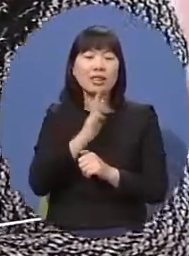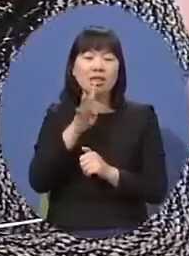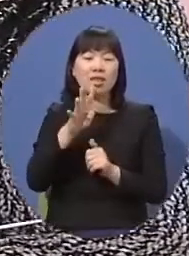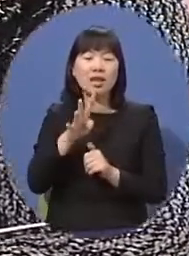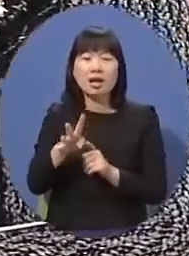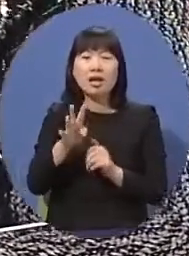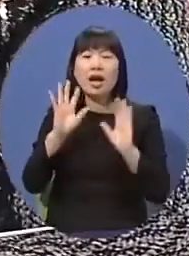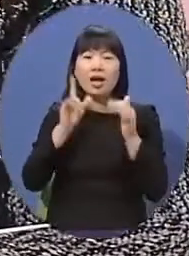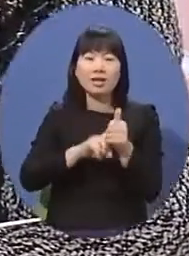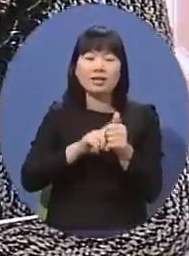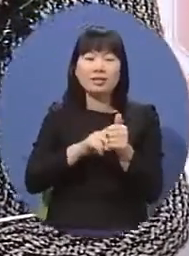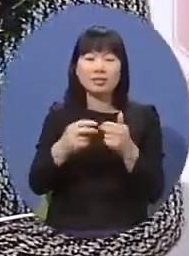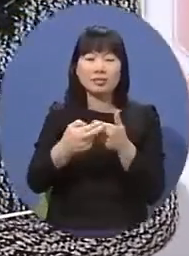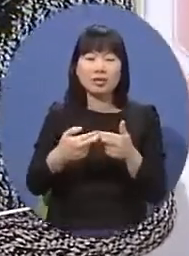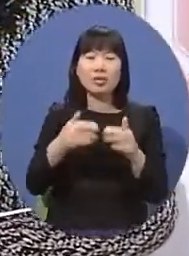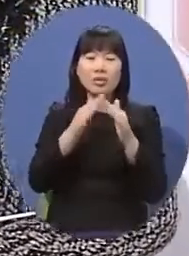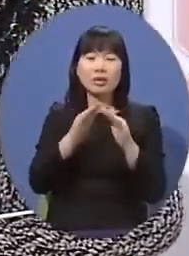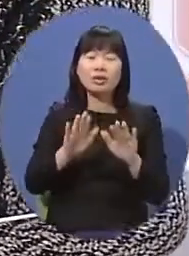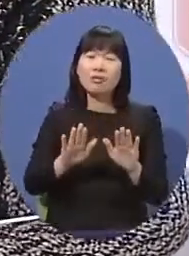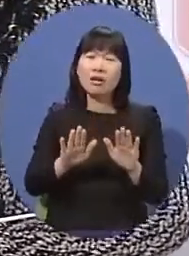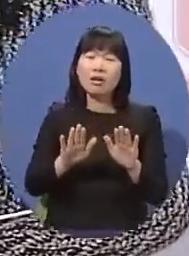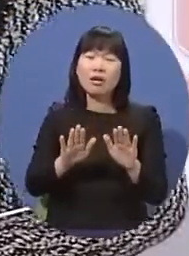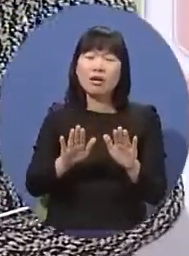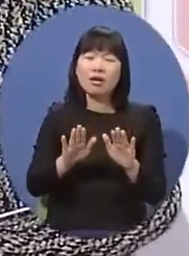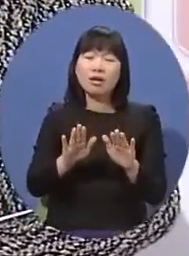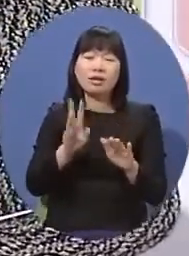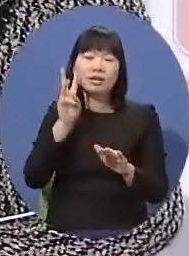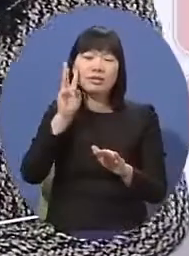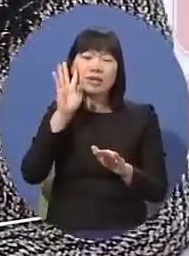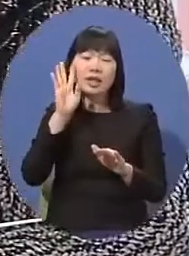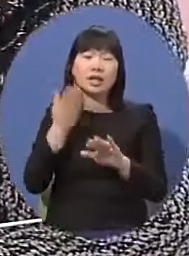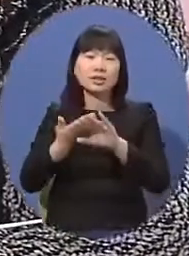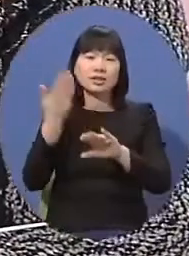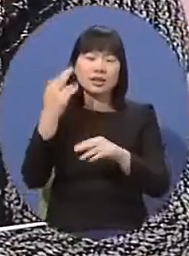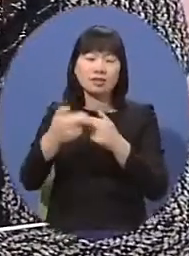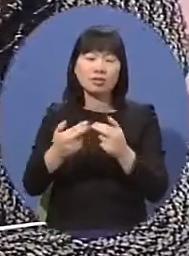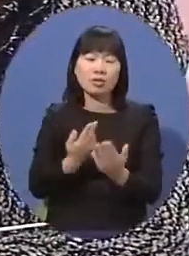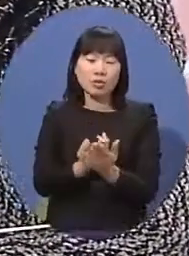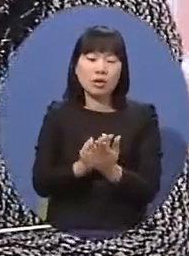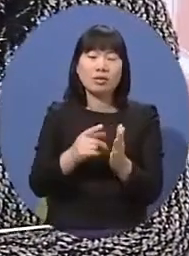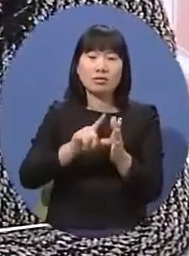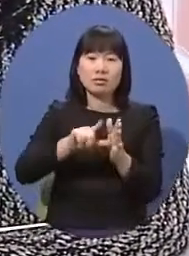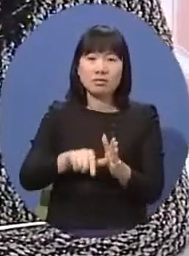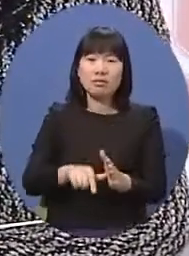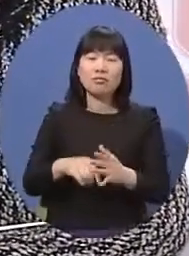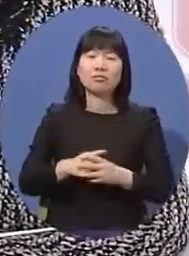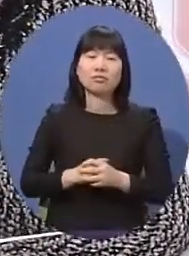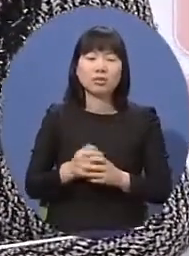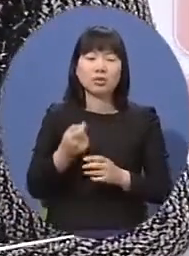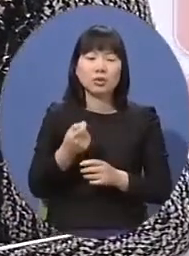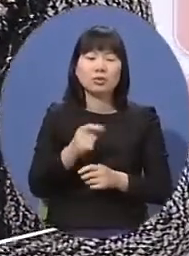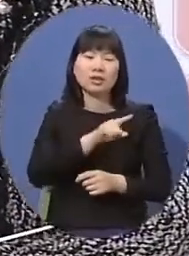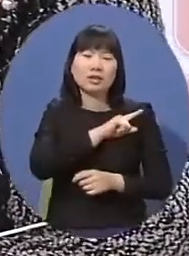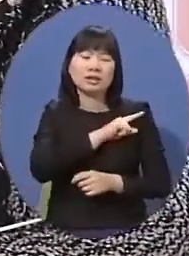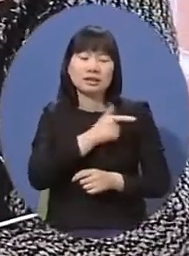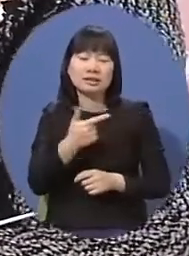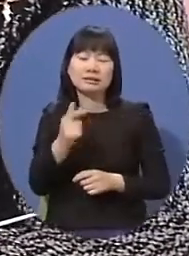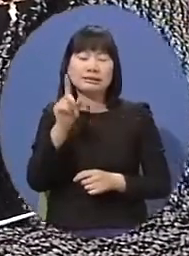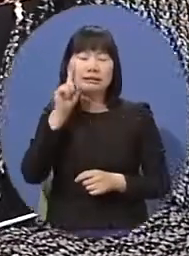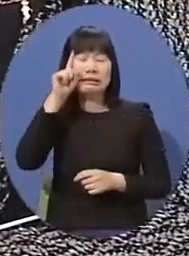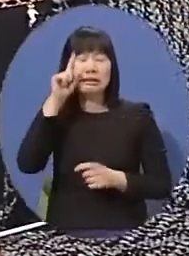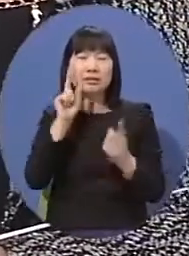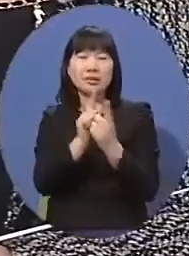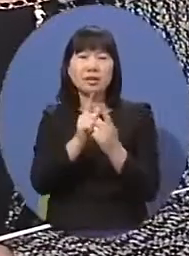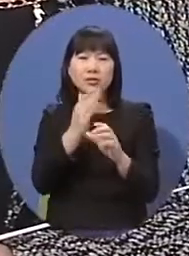사이 아이들이 좀 병원에 한 뭐 3, 4일 이상 좀 입원을 했을 경우에는 좀 가장 큰 스트레스를